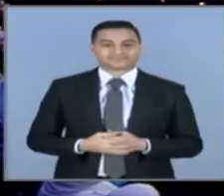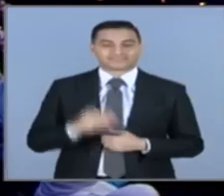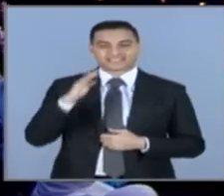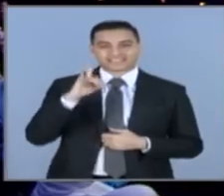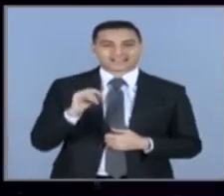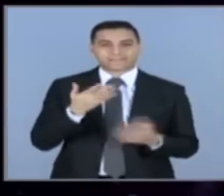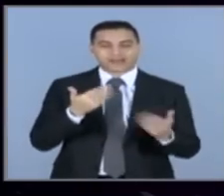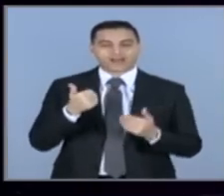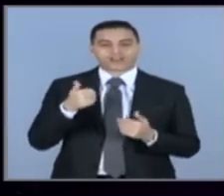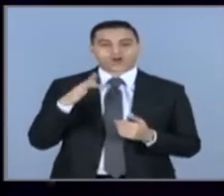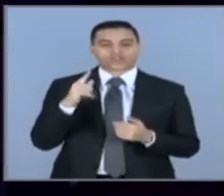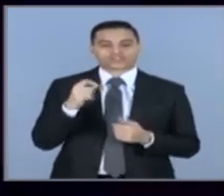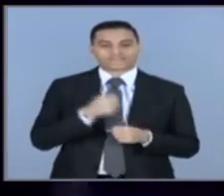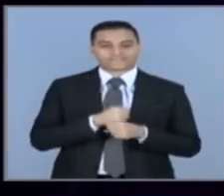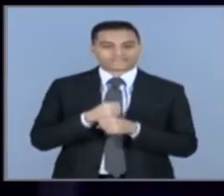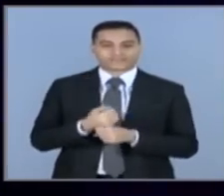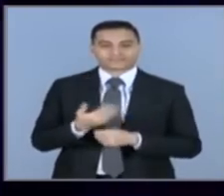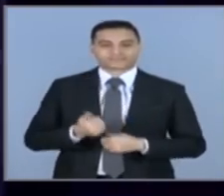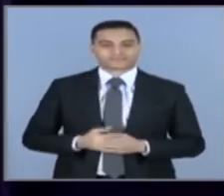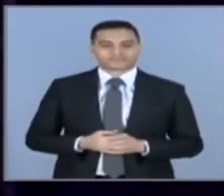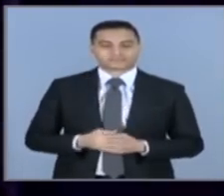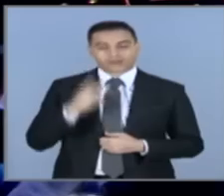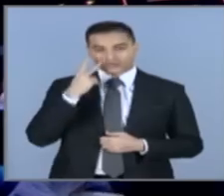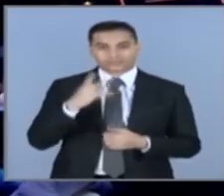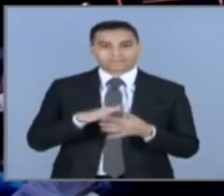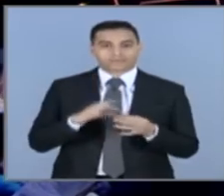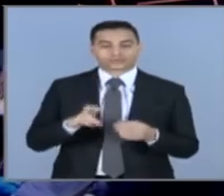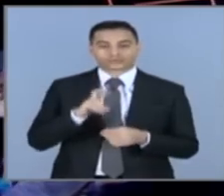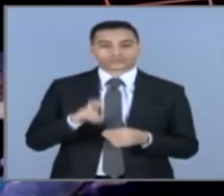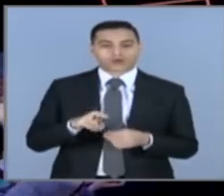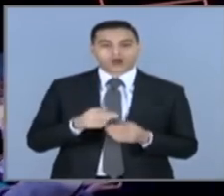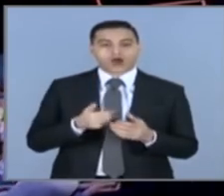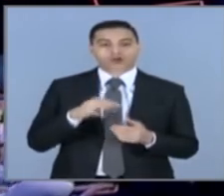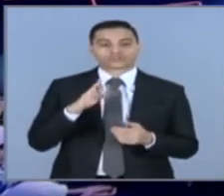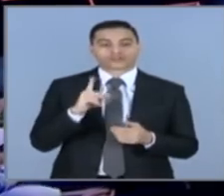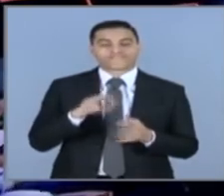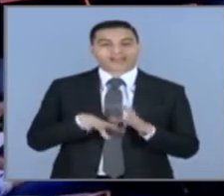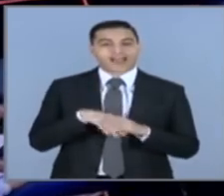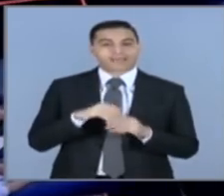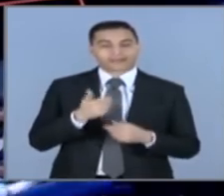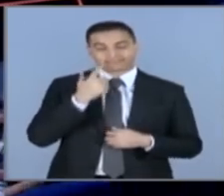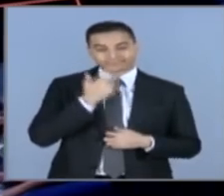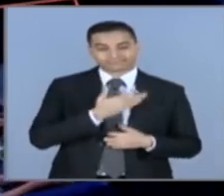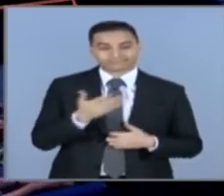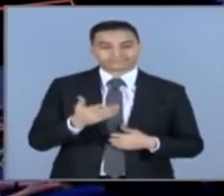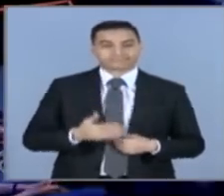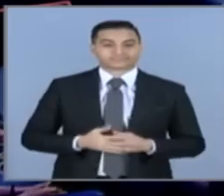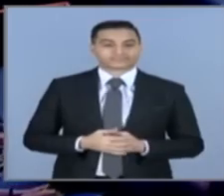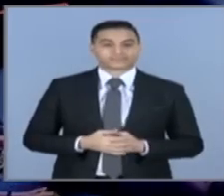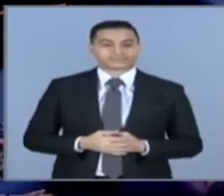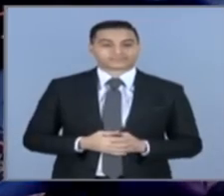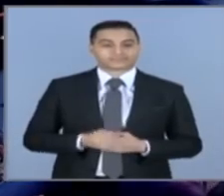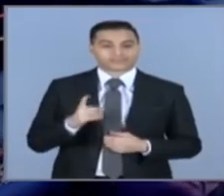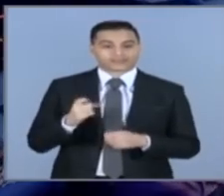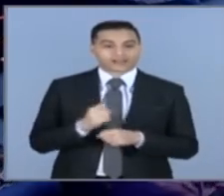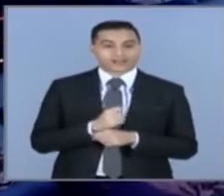سليم، عايزين أشرف ينضم لينا. هنشوف أشرف هيعمل إيه. أنت